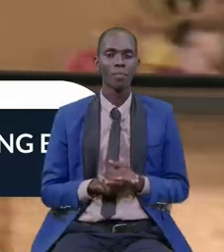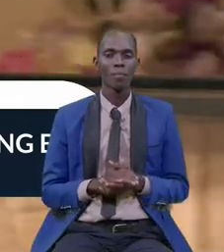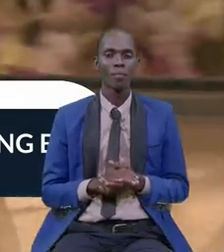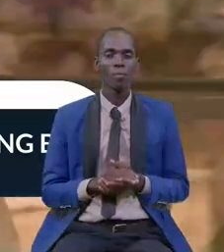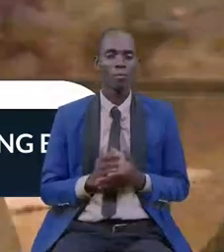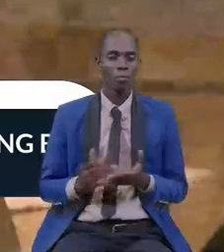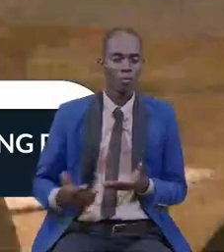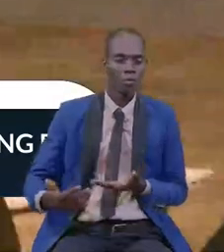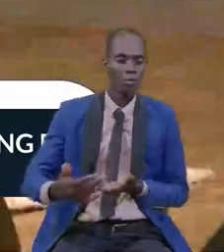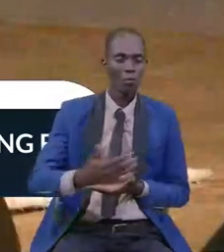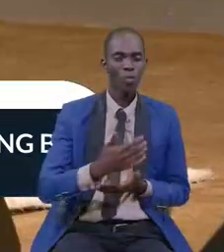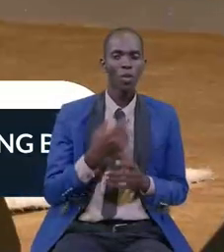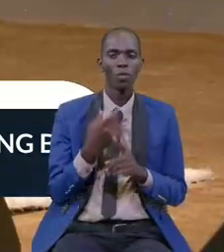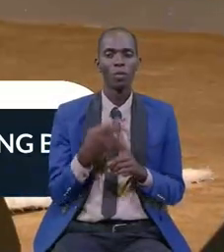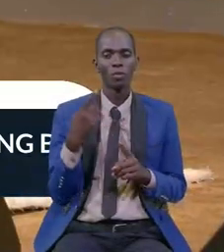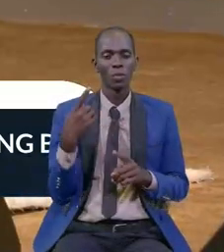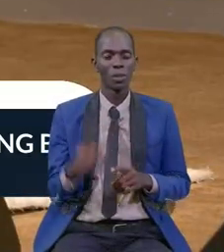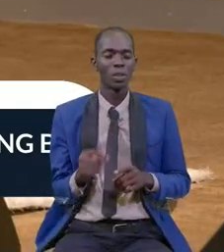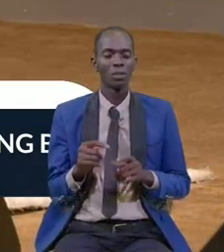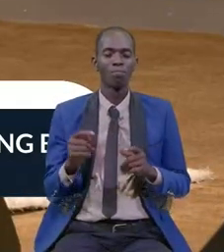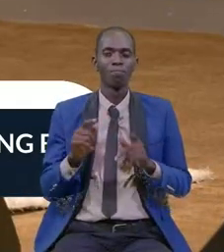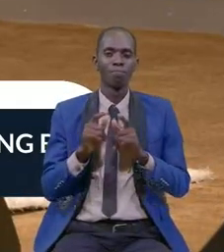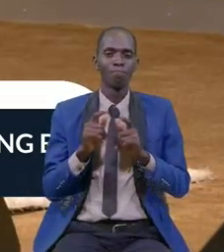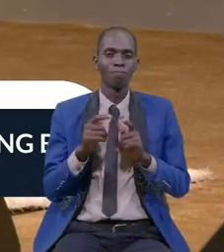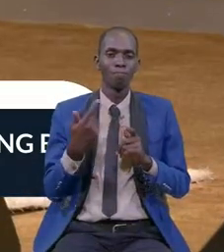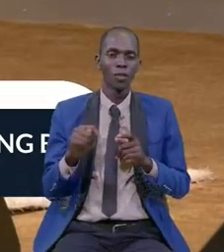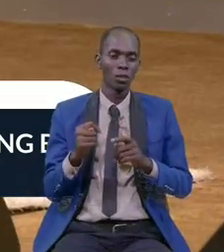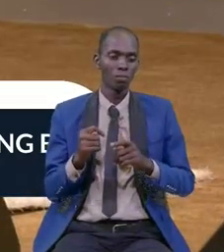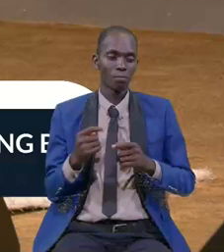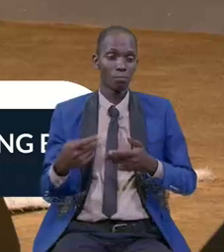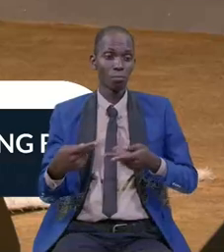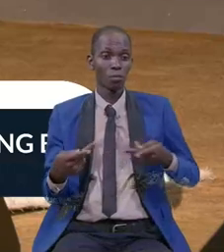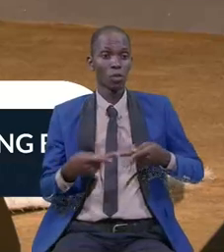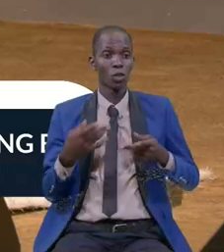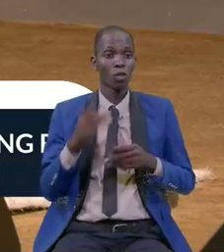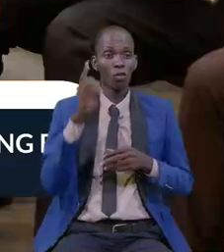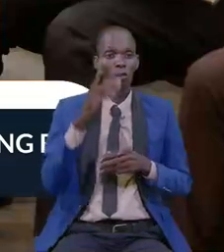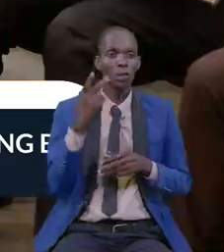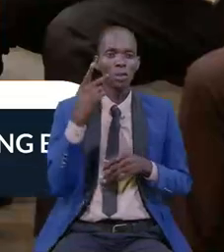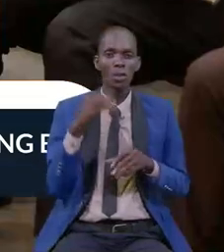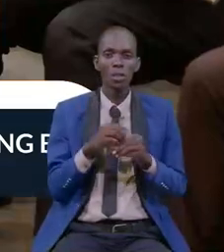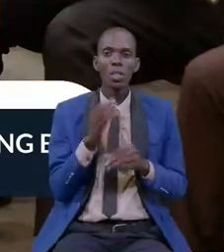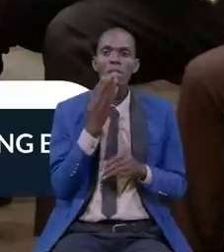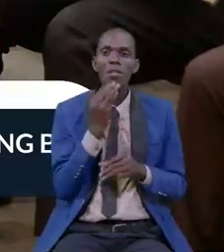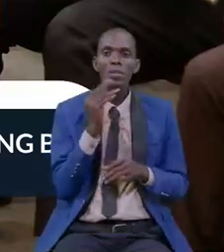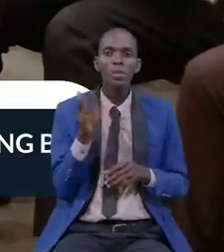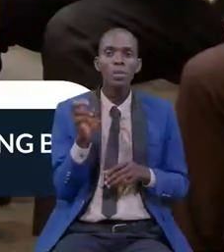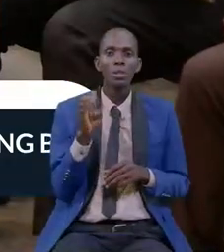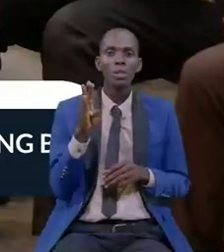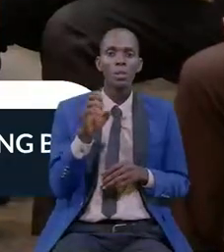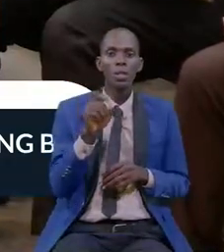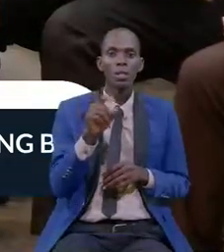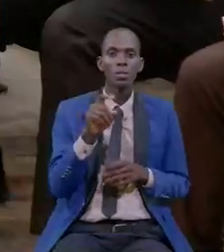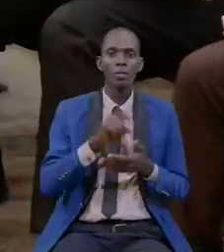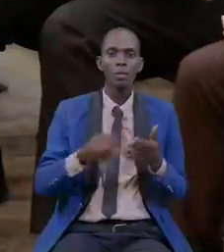l'élimination du rassemblement exalté nous voyons dans Hébreux 11 verset 1